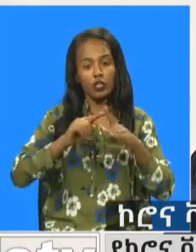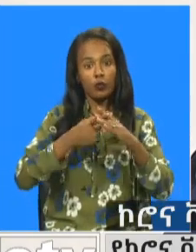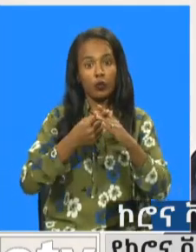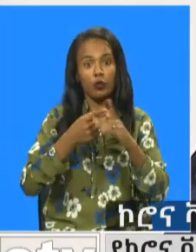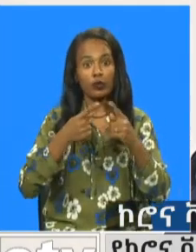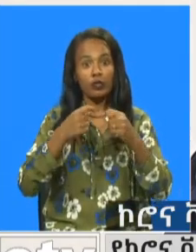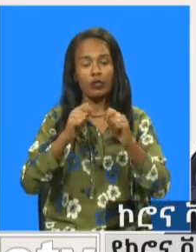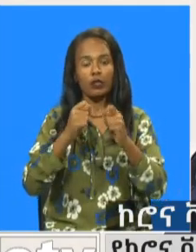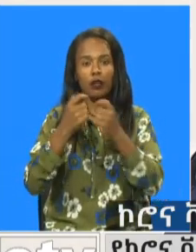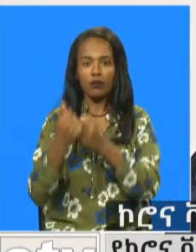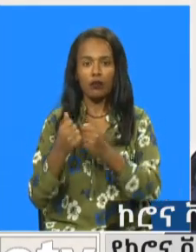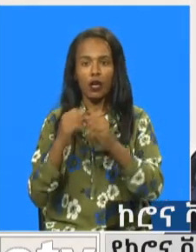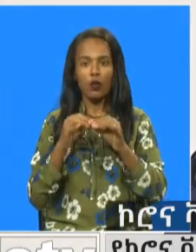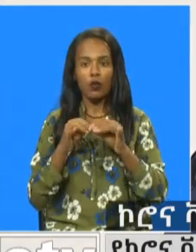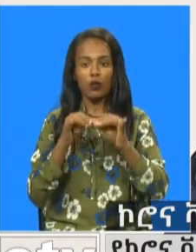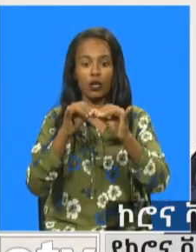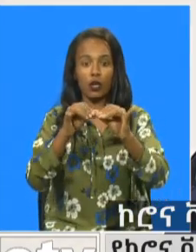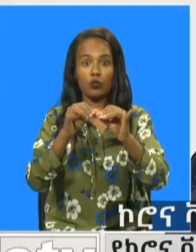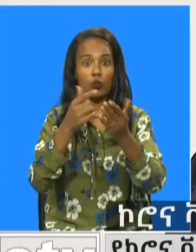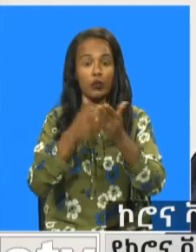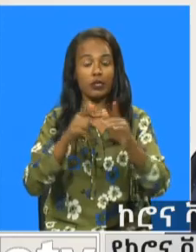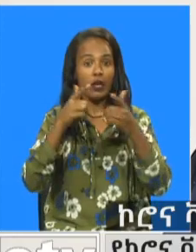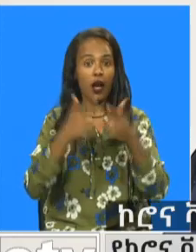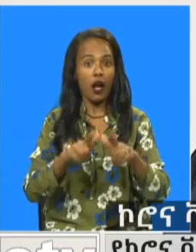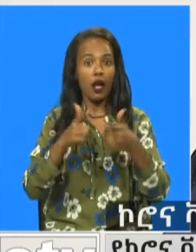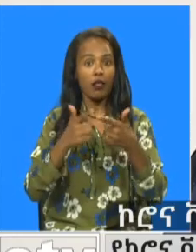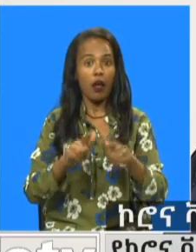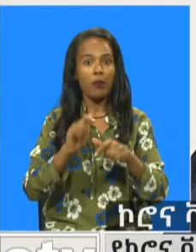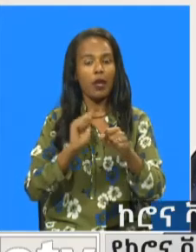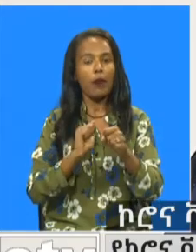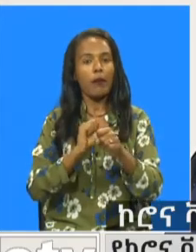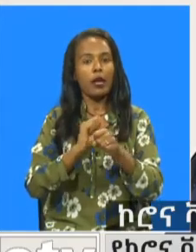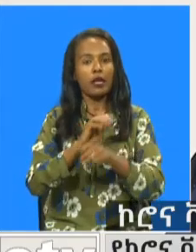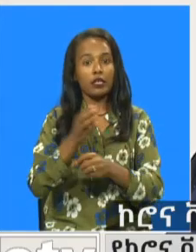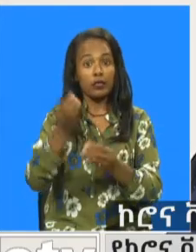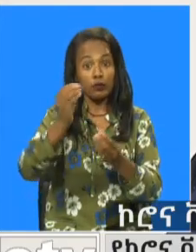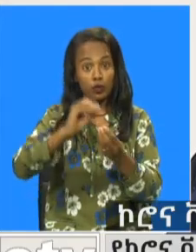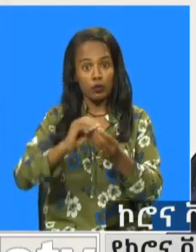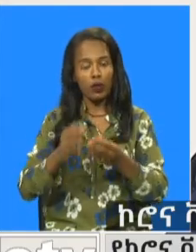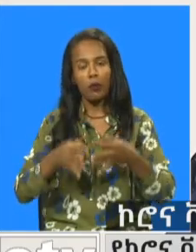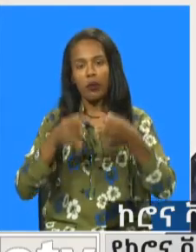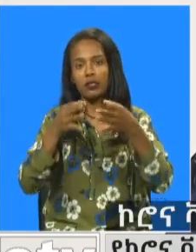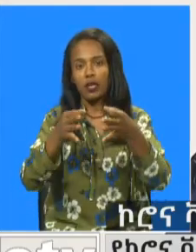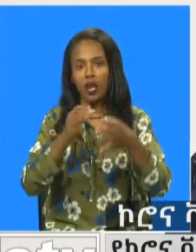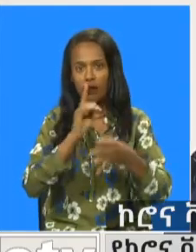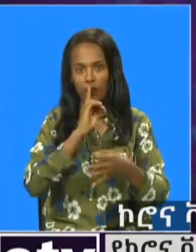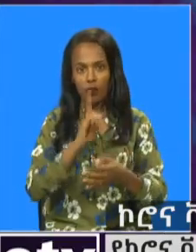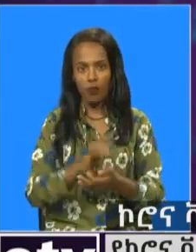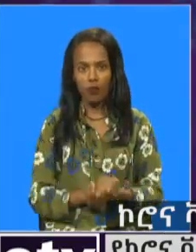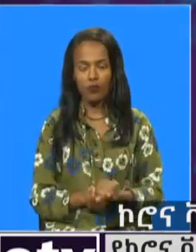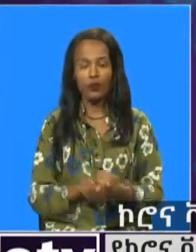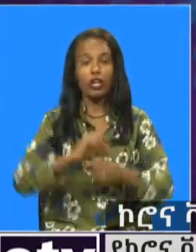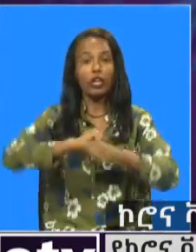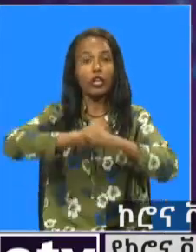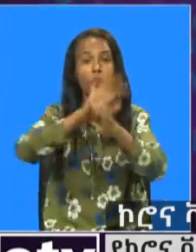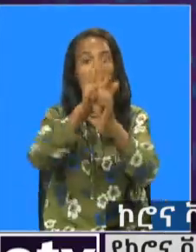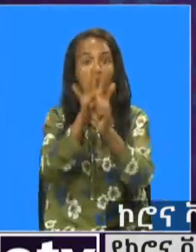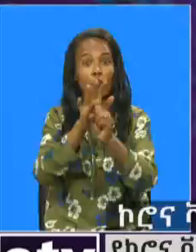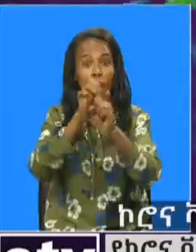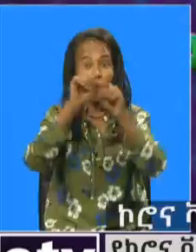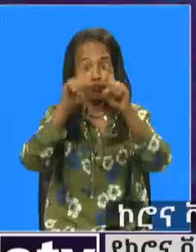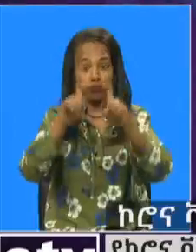የጀመሩትን ጥረት አጠናክረው እንዲቀጥሉ በዚህ አጋጣሚ መልእክትም ጭምር ለማስተላለፍ ነው ማለት ነው። የኮሮና ቫይረስ